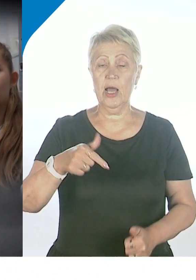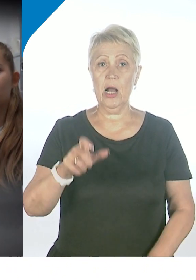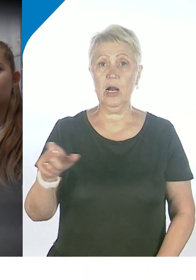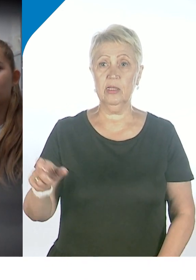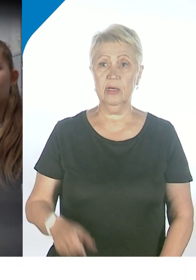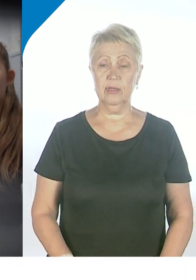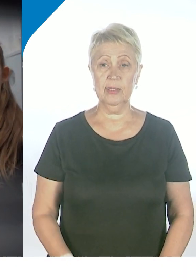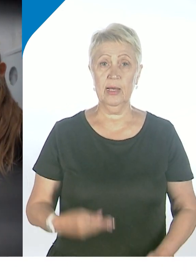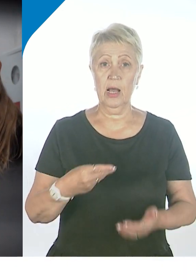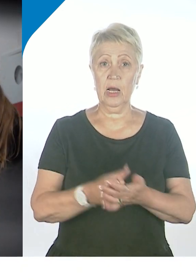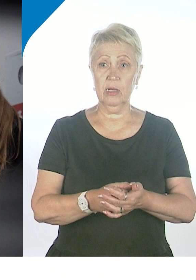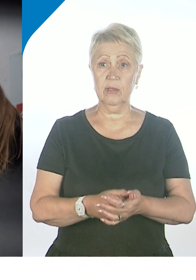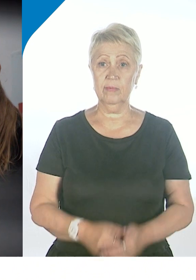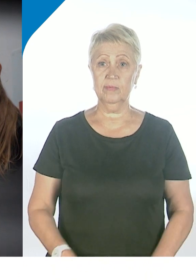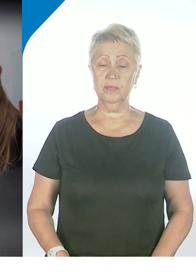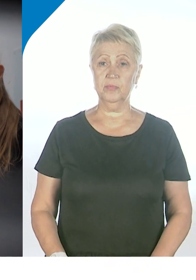Корею предприятие из Хабаровска